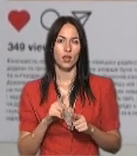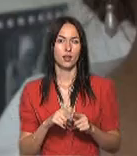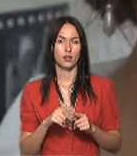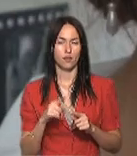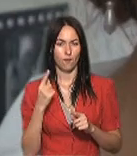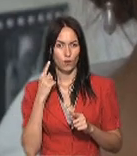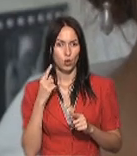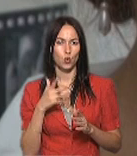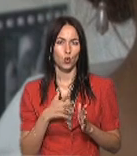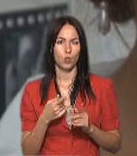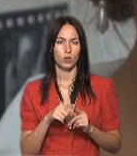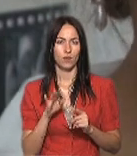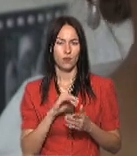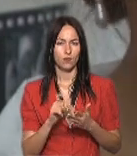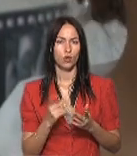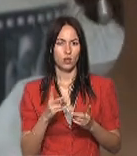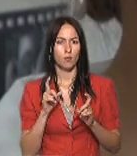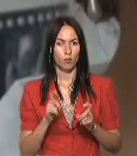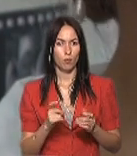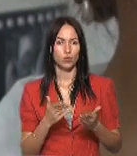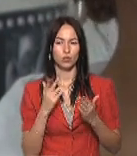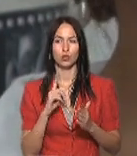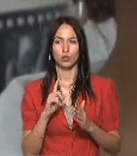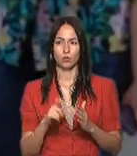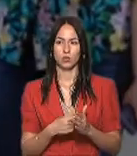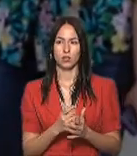твори, такі, що треба посидіти, щоб дізнатися.